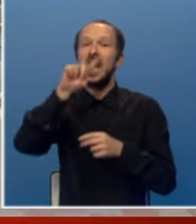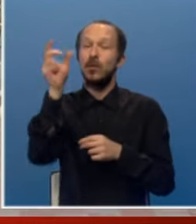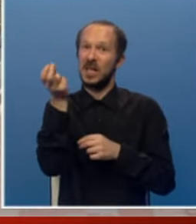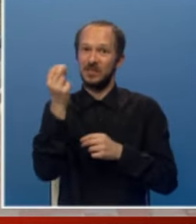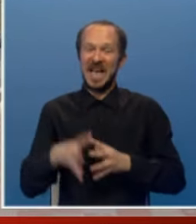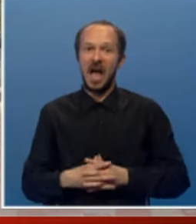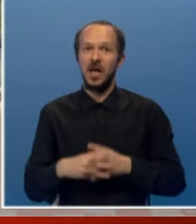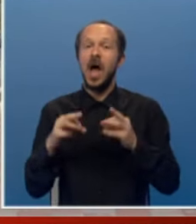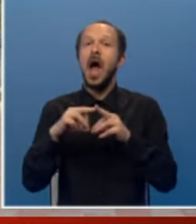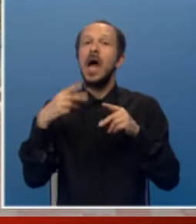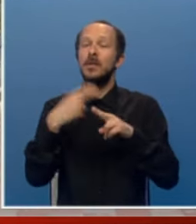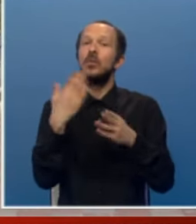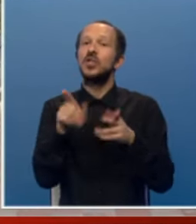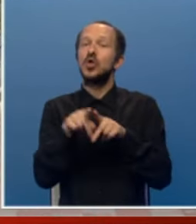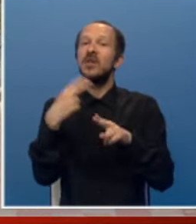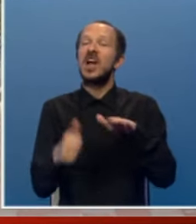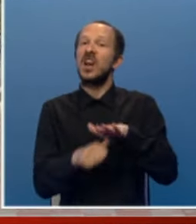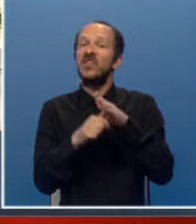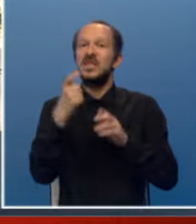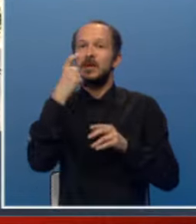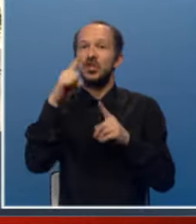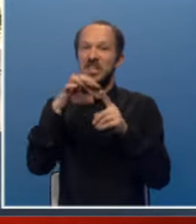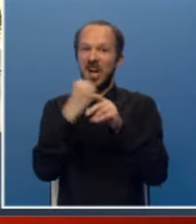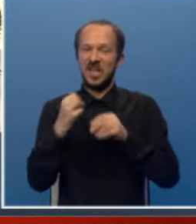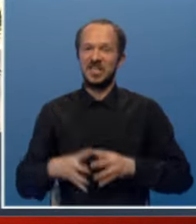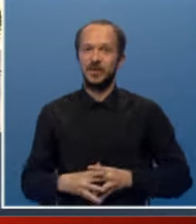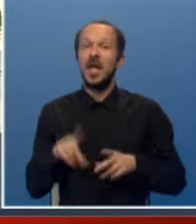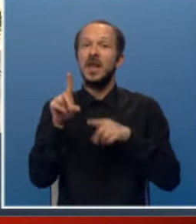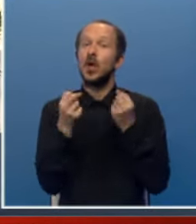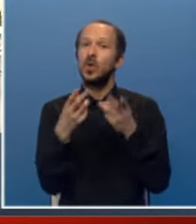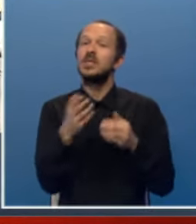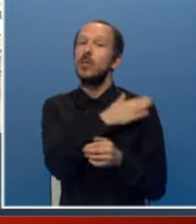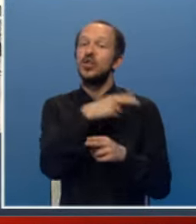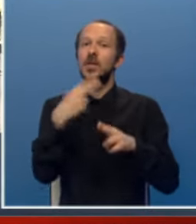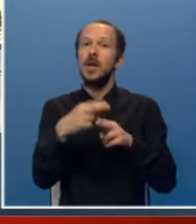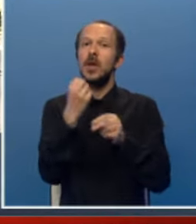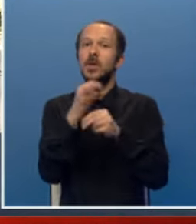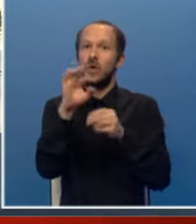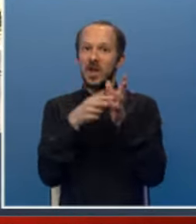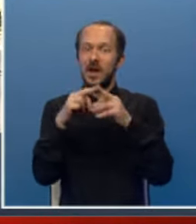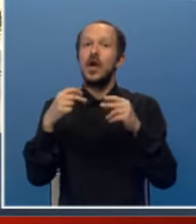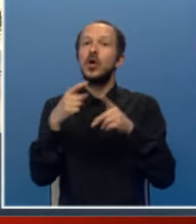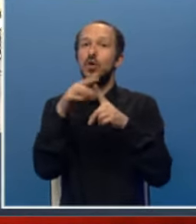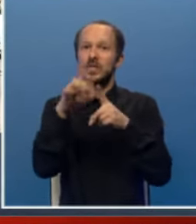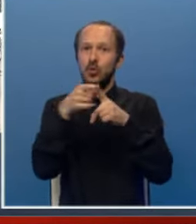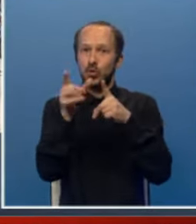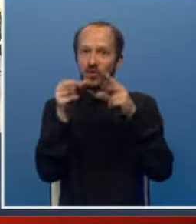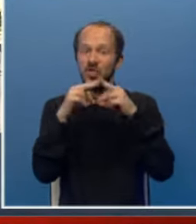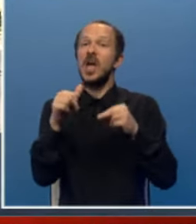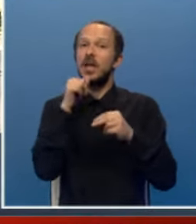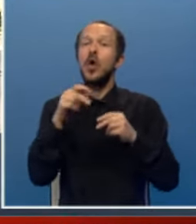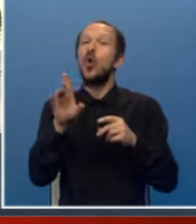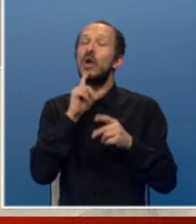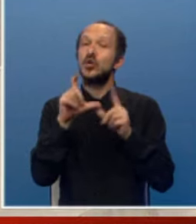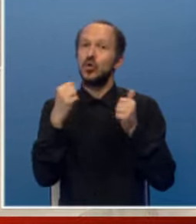Srpska, a tim imenom biće nazvani glavni srebrenički trg. Neke ulice ponijeće ime Gorana Zekića, Koste Todorovića i to one